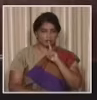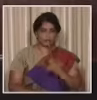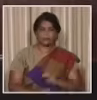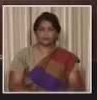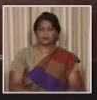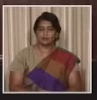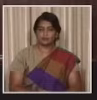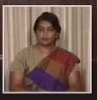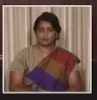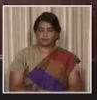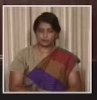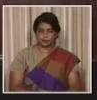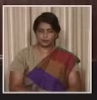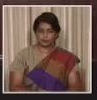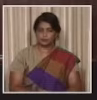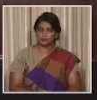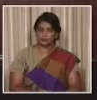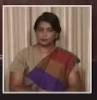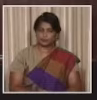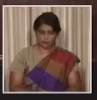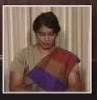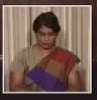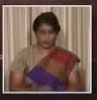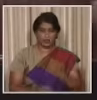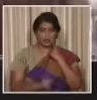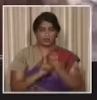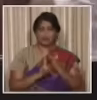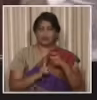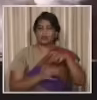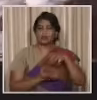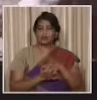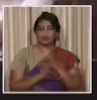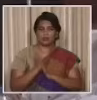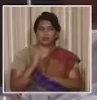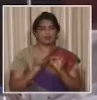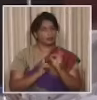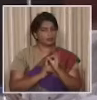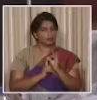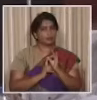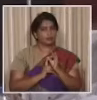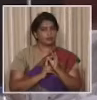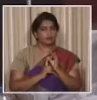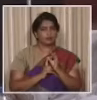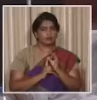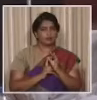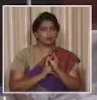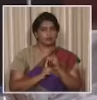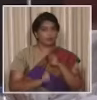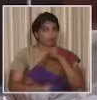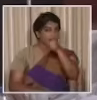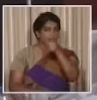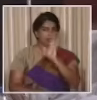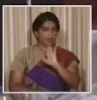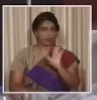කැමැත්තෙමි. ඔව් ලක්ෂණ කියලා. මහනුවර දිස්ත්‍රික්කයේ මන්ත්‍රීවරයෙක් හැටියට මම මෙතුමාට ඇඟිලි දික්